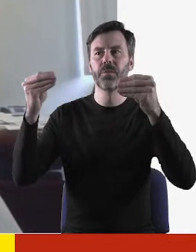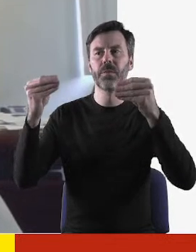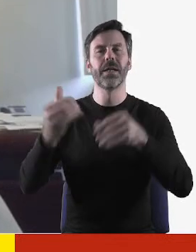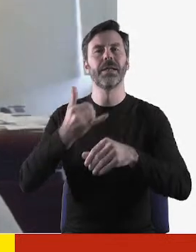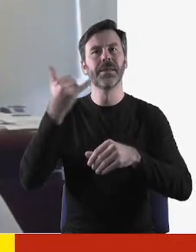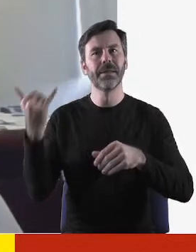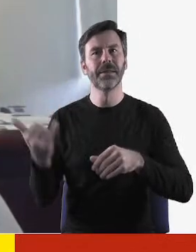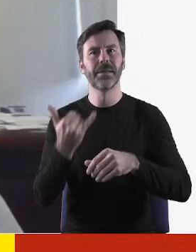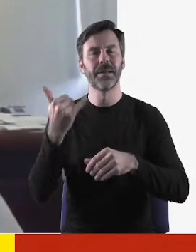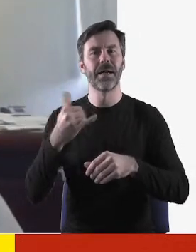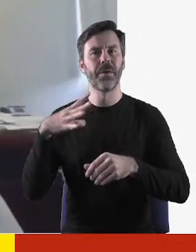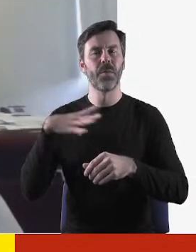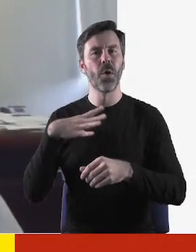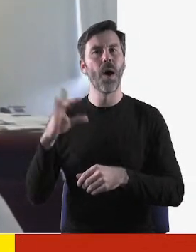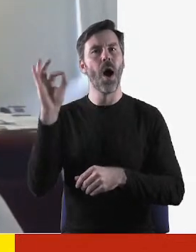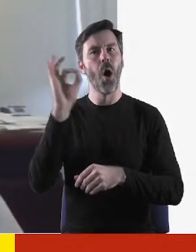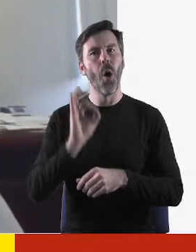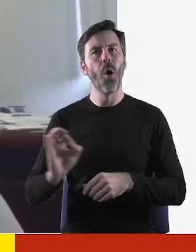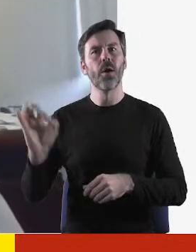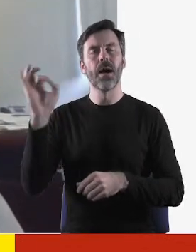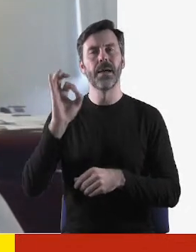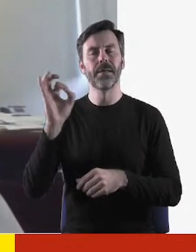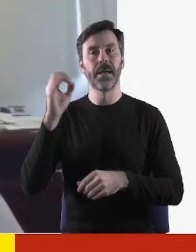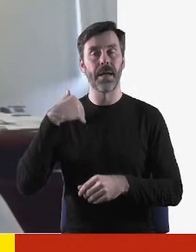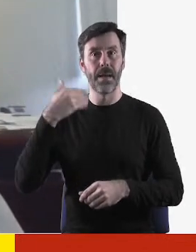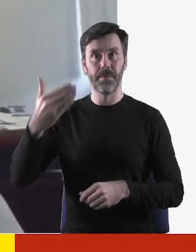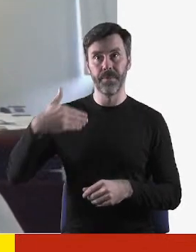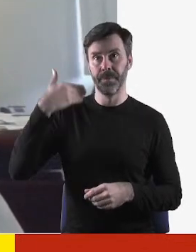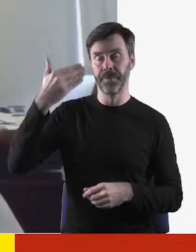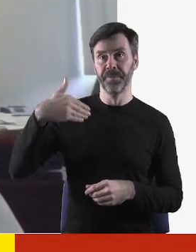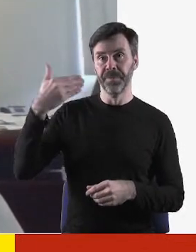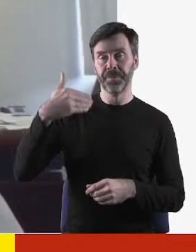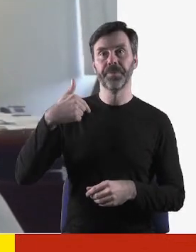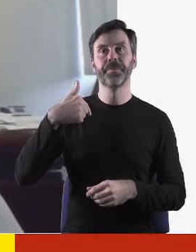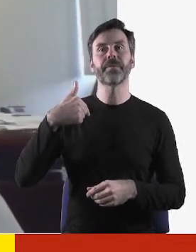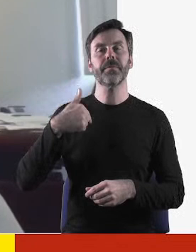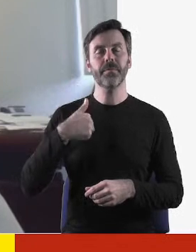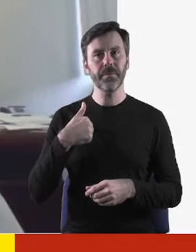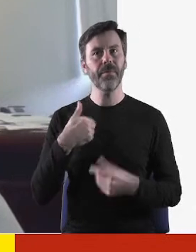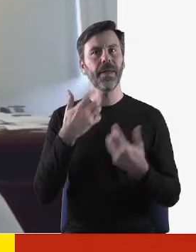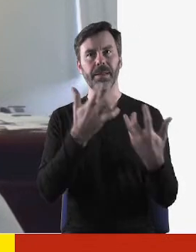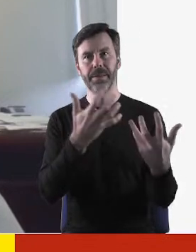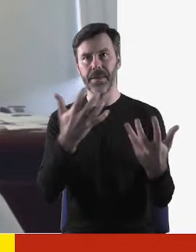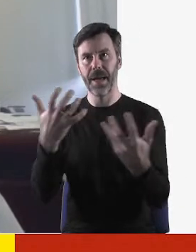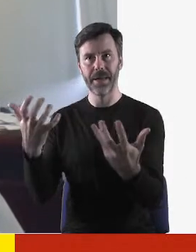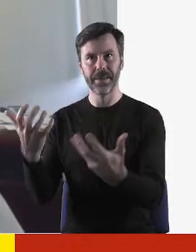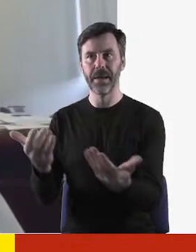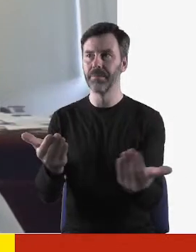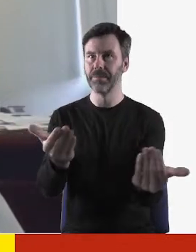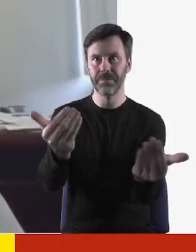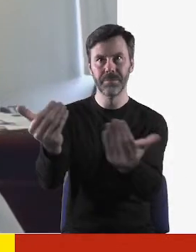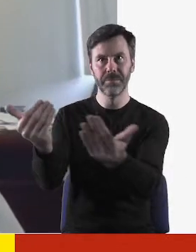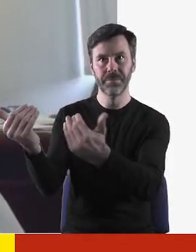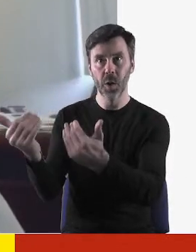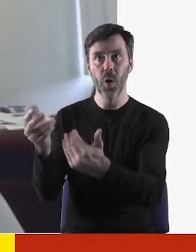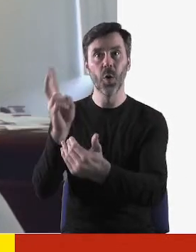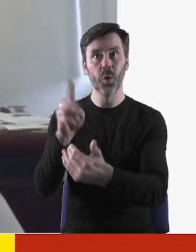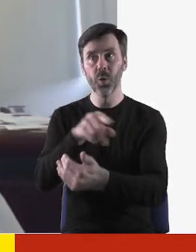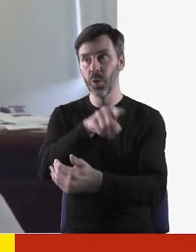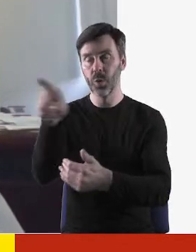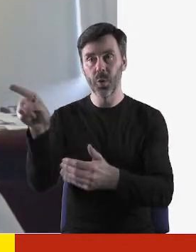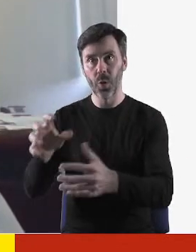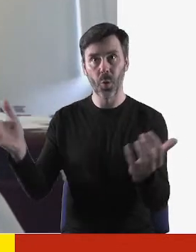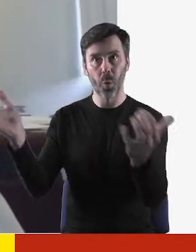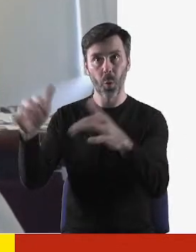kiedy miałem taką możliwość przemawiania, zachęcałem grono, które było obecnie na sali albo